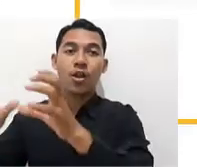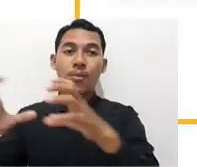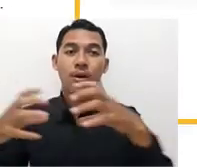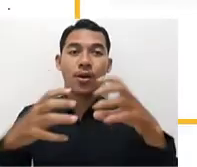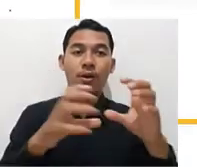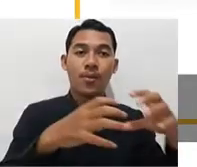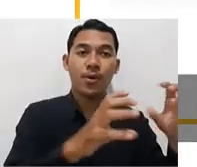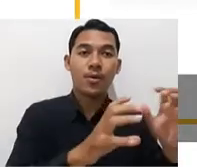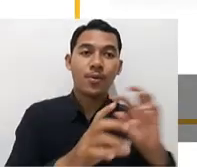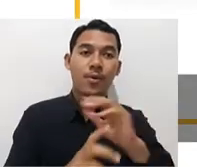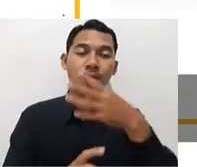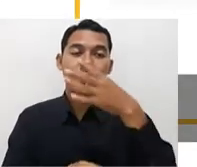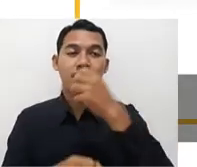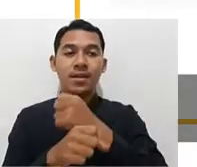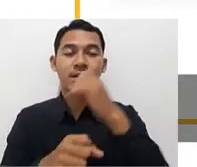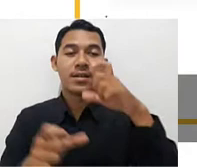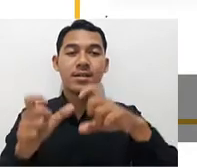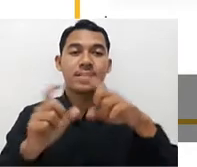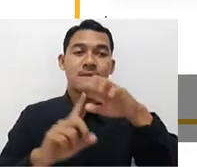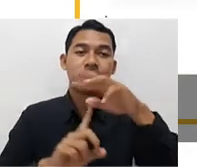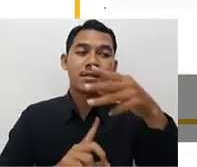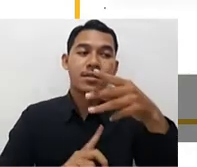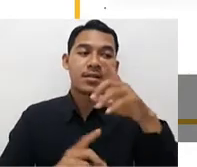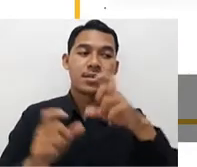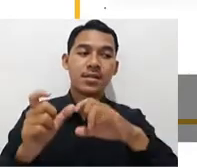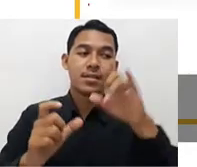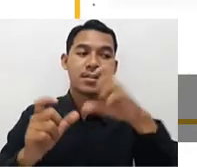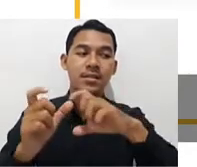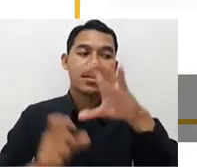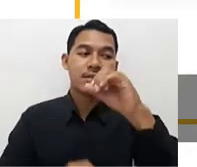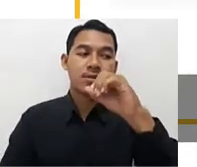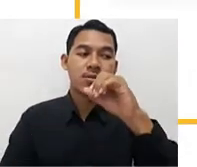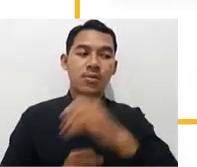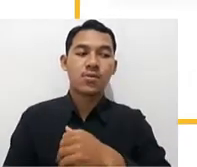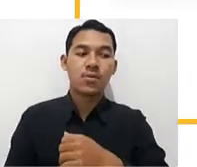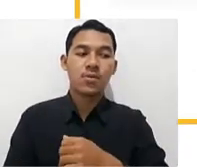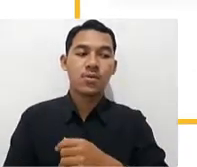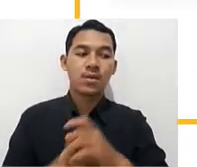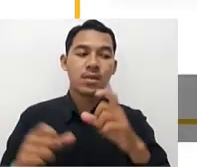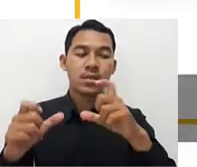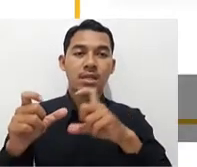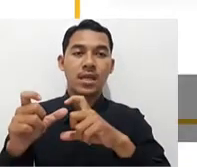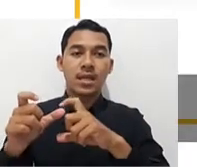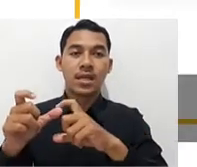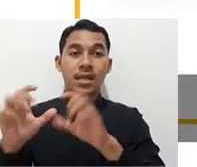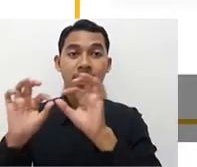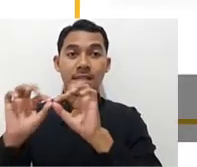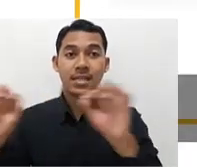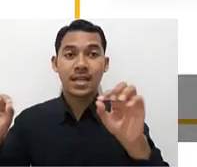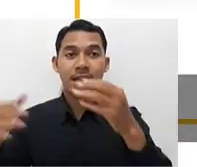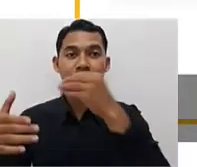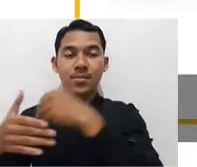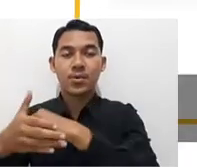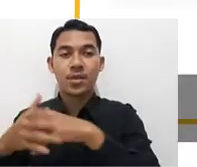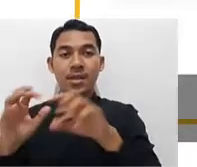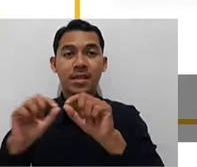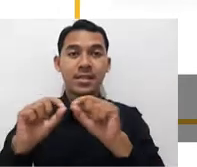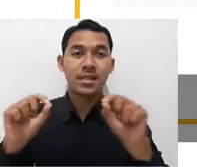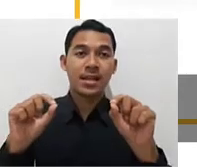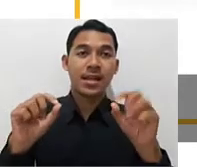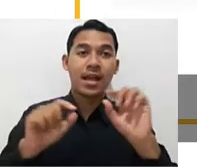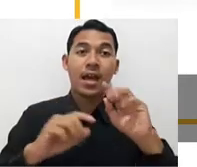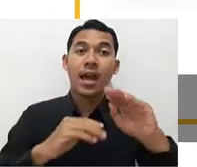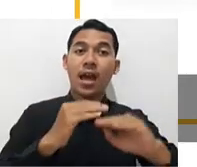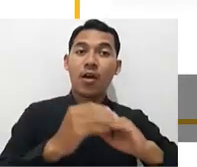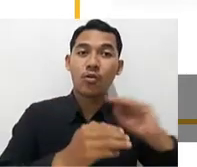register SISO ya, atau serial input, serial output. Nah, maksudnya gimana sih? Jadi, kalau di